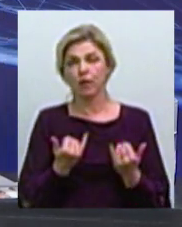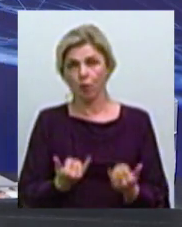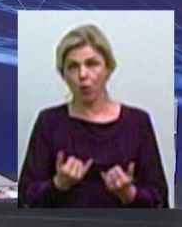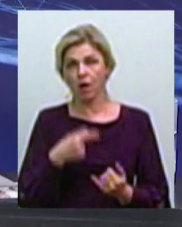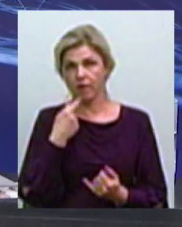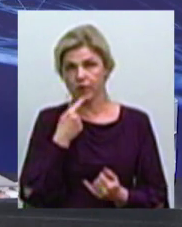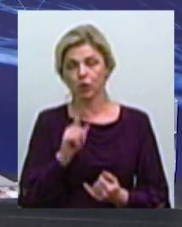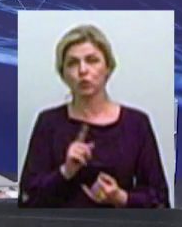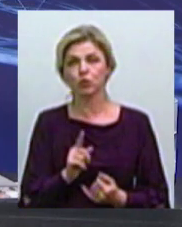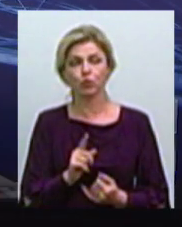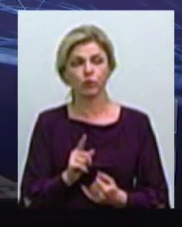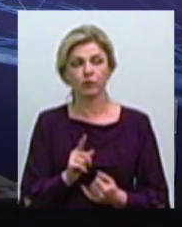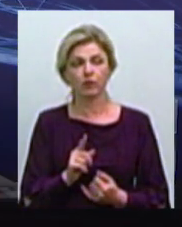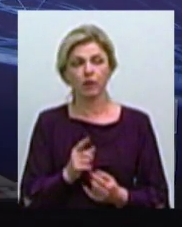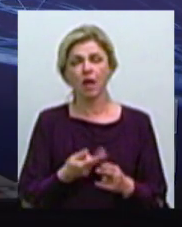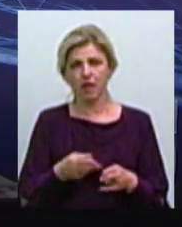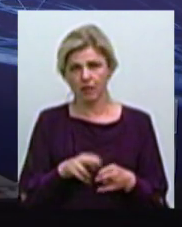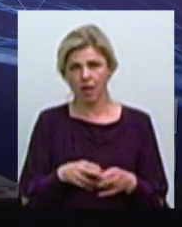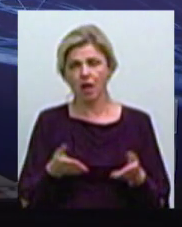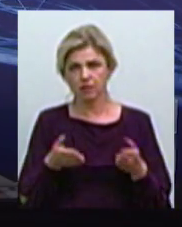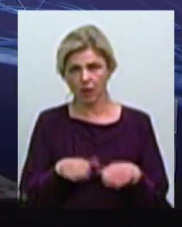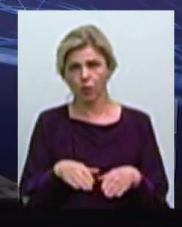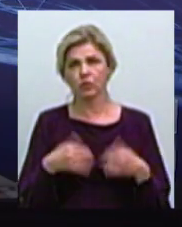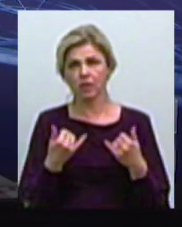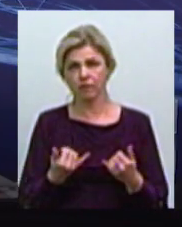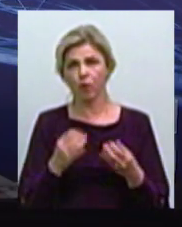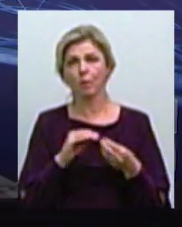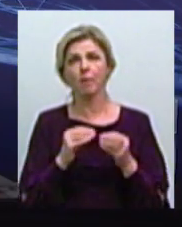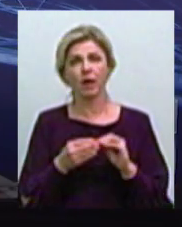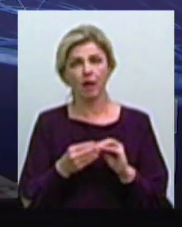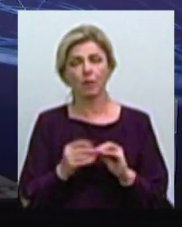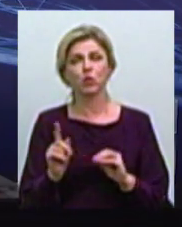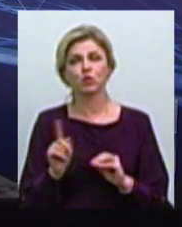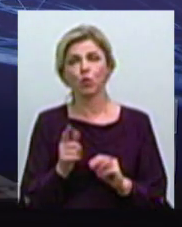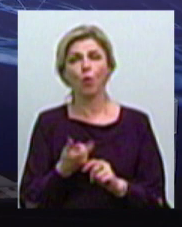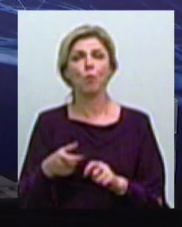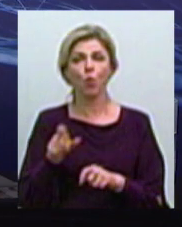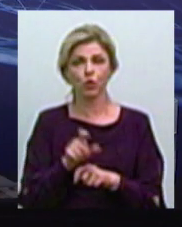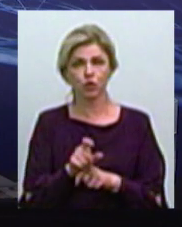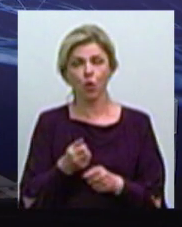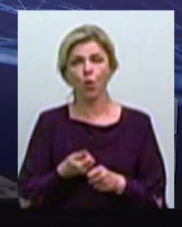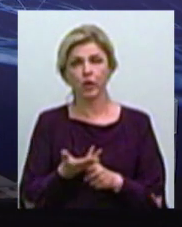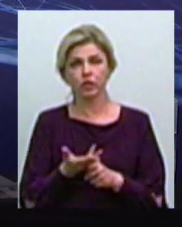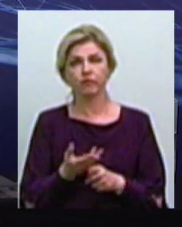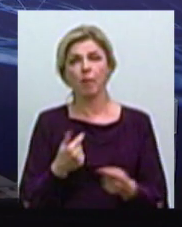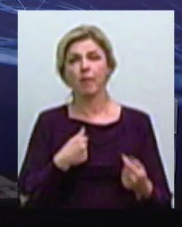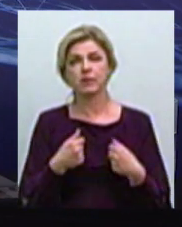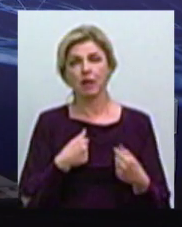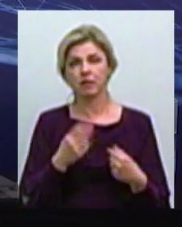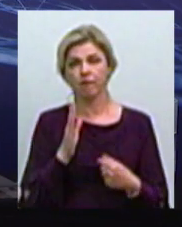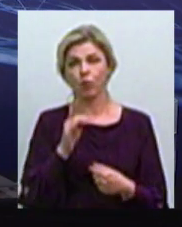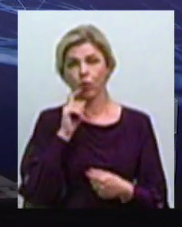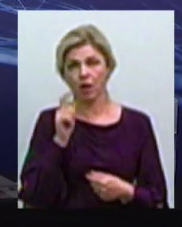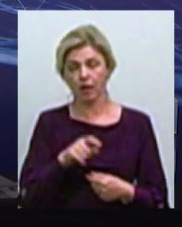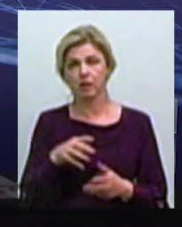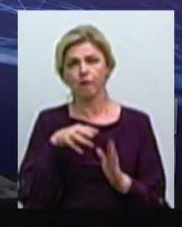у нас, ну, это и остается на сегодняшний день эта проблема, что больше, наибольшее количество пострадавших в Украине, в том числе